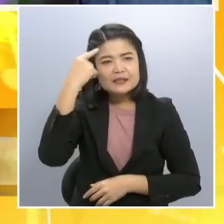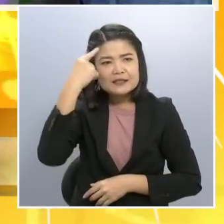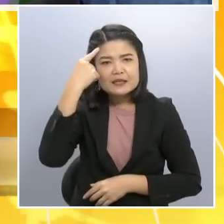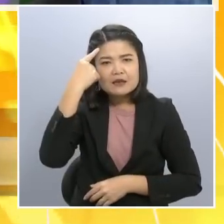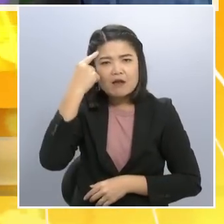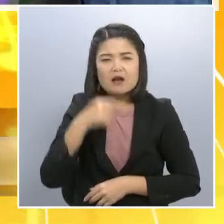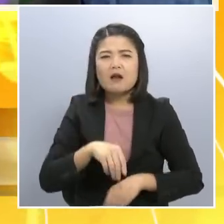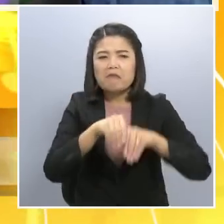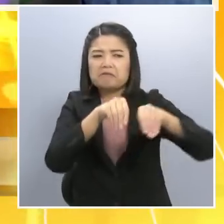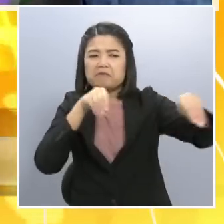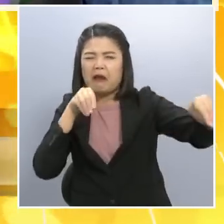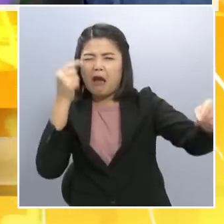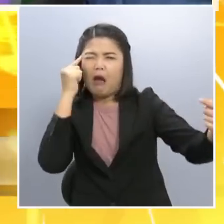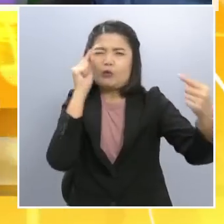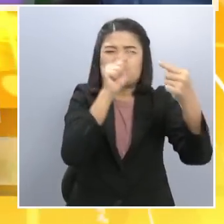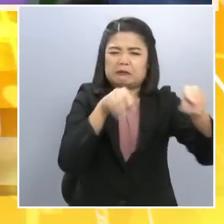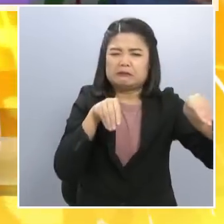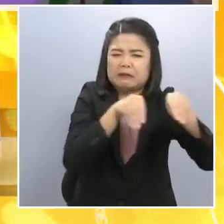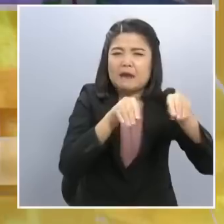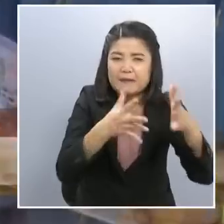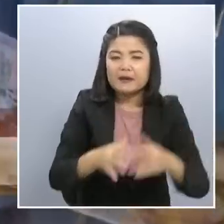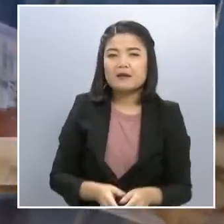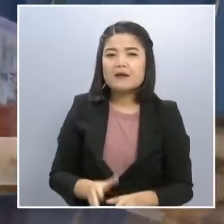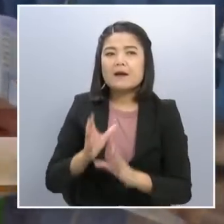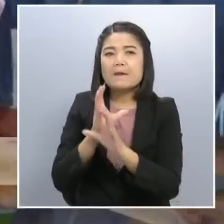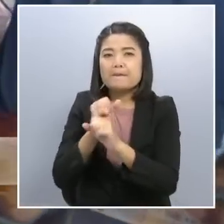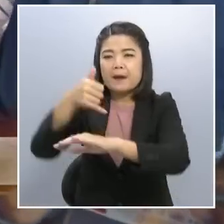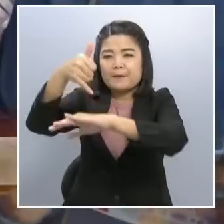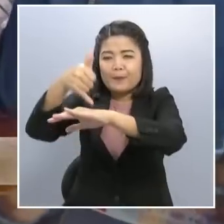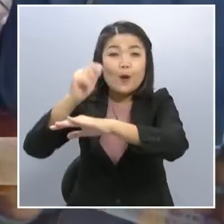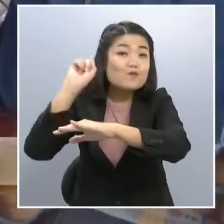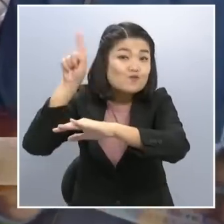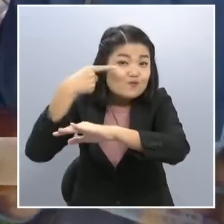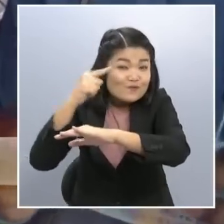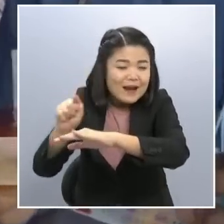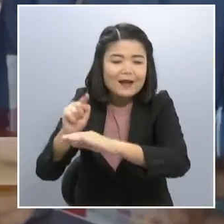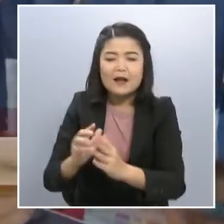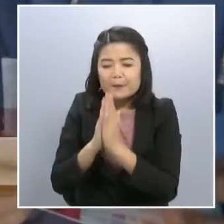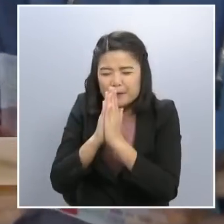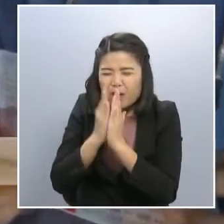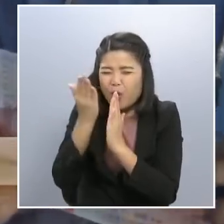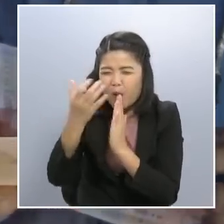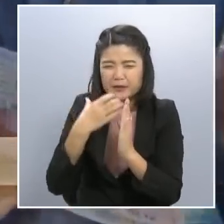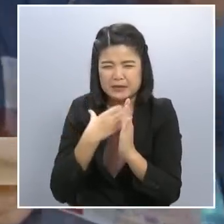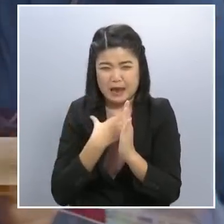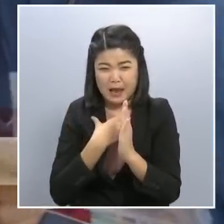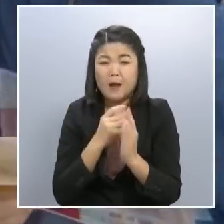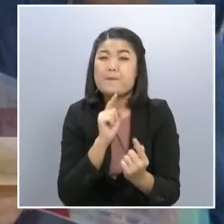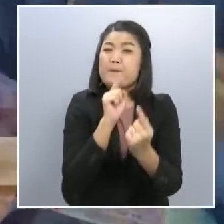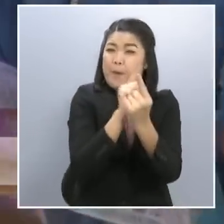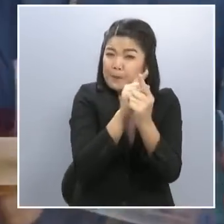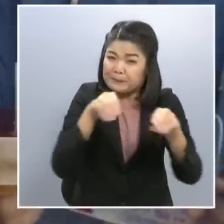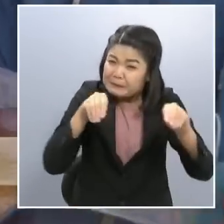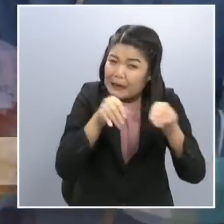งละปฏิฐานกับเจ้าแม่แล้วก็ครูบาศรีวิชัยถ้ามีบุญวาสนาจริงๆอ่ะขอให้ได้เจอพิธาใกล้ๆแล้